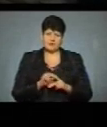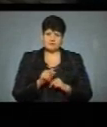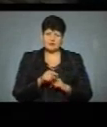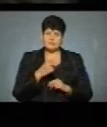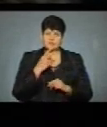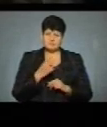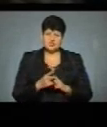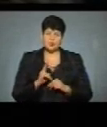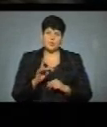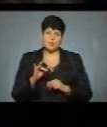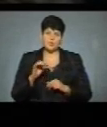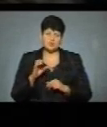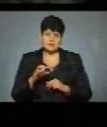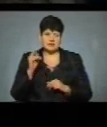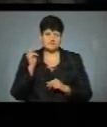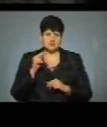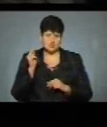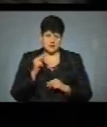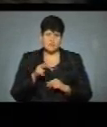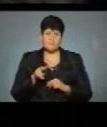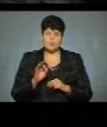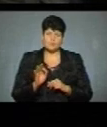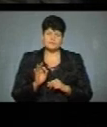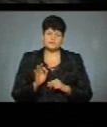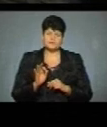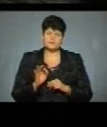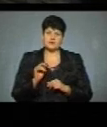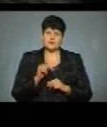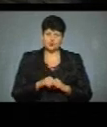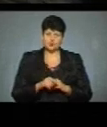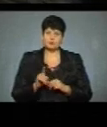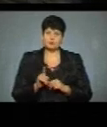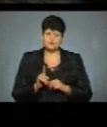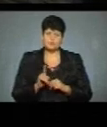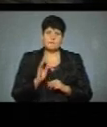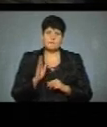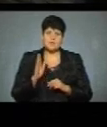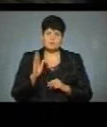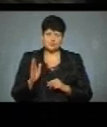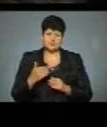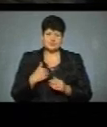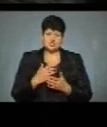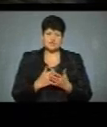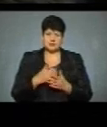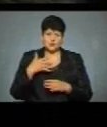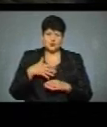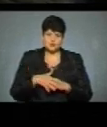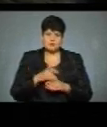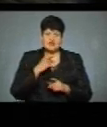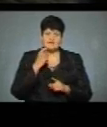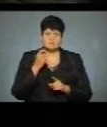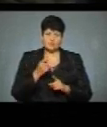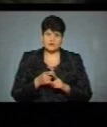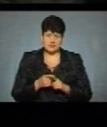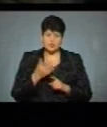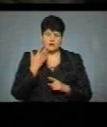вона передбачає такий курс, цикл навчань по тому, щоб майбутні наші кандидати розуміли відповідальність,